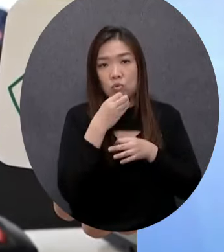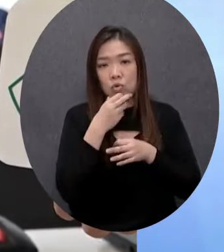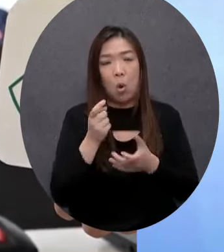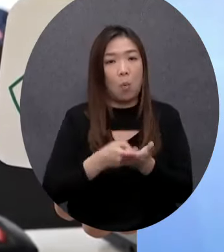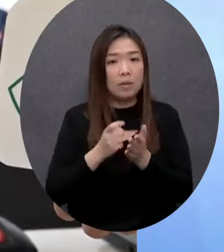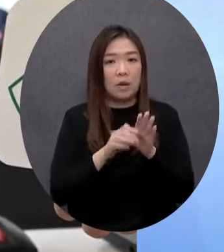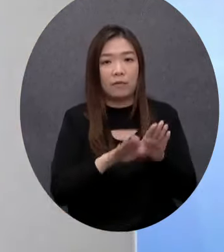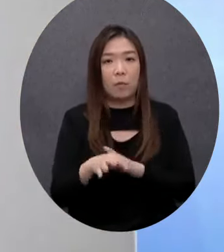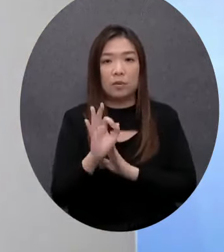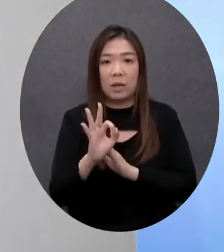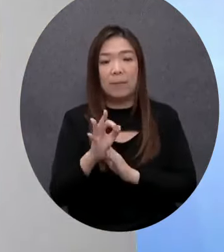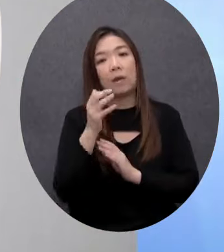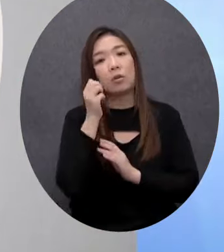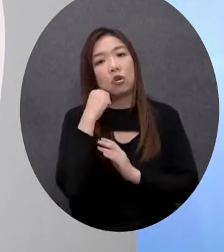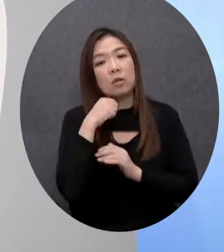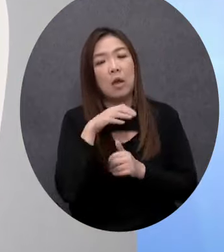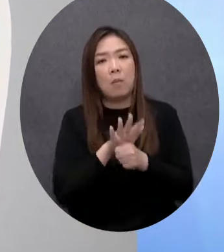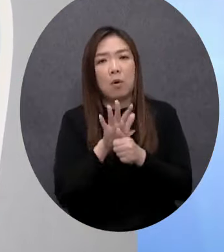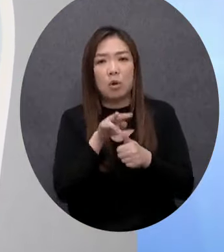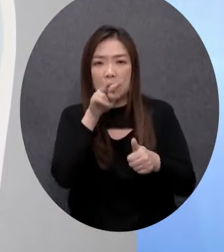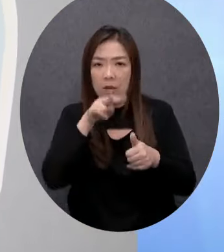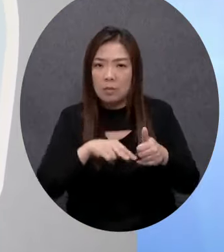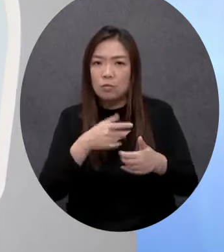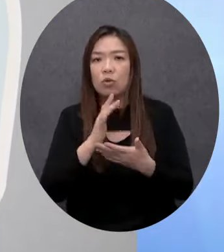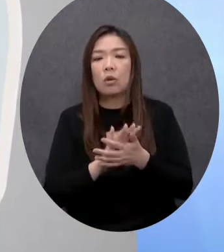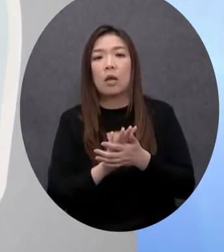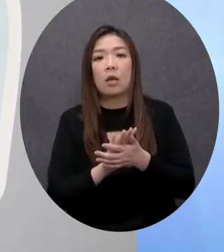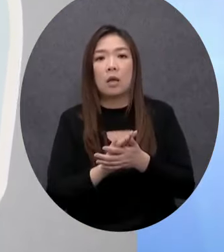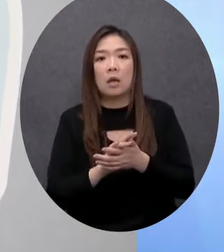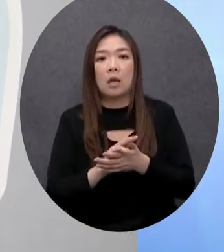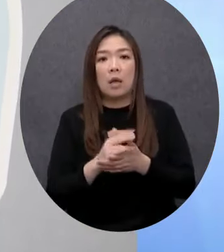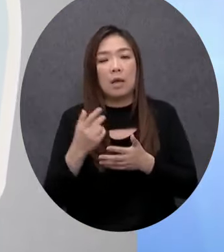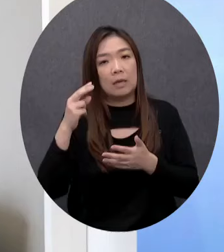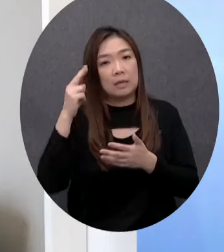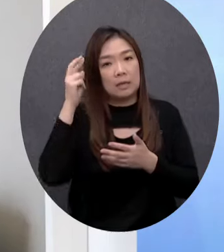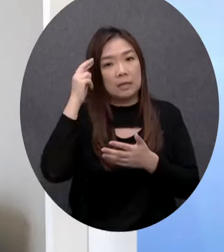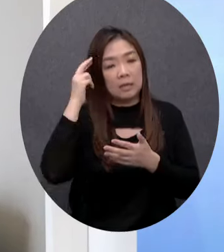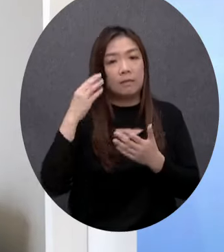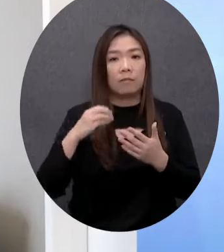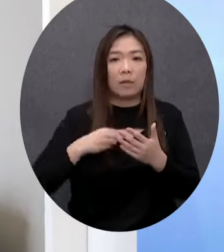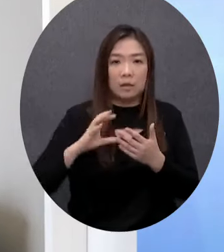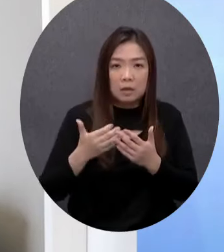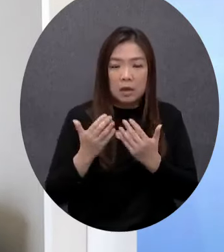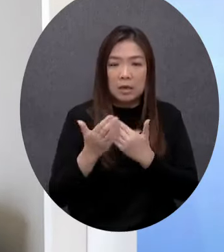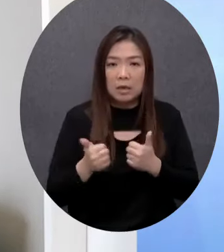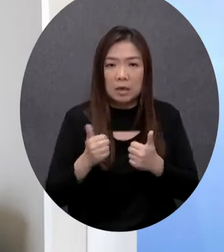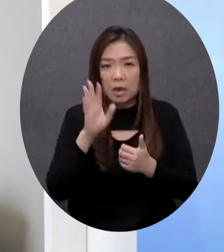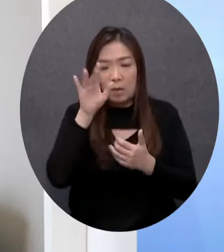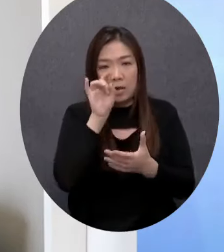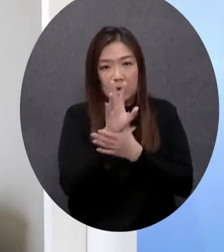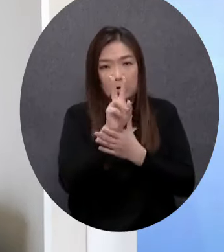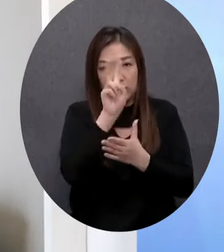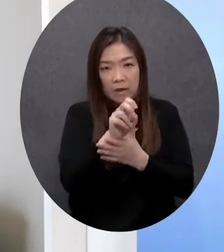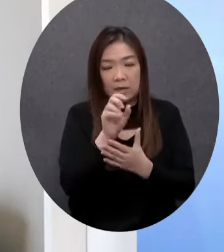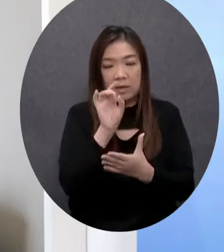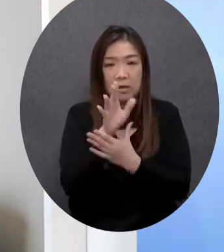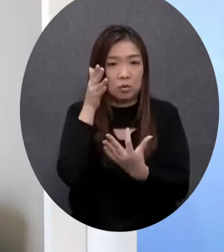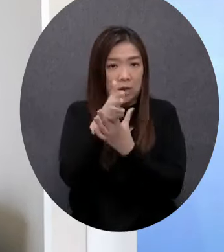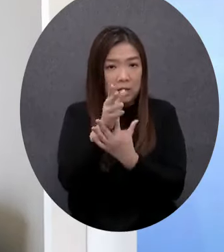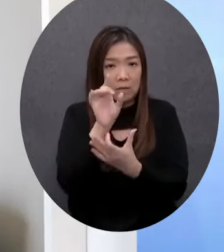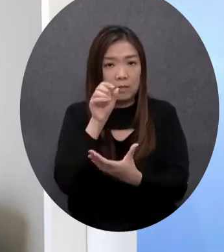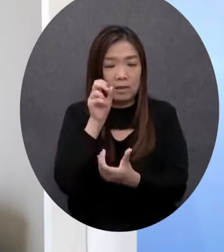300位长者，协助监察佢哋嘅身体同精神健康，希望能够做到早发现、早介入、早支援。香港